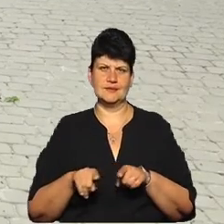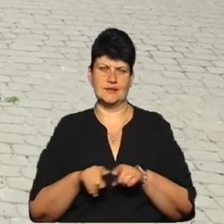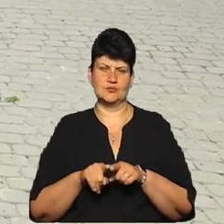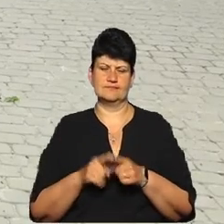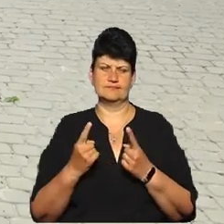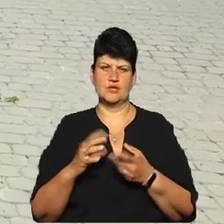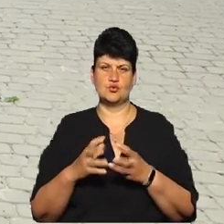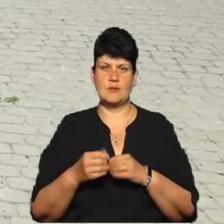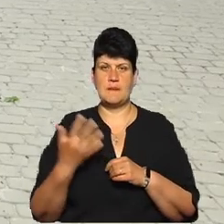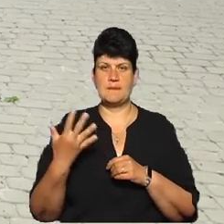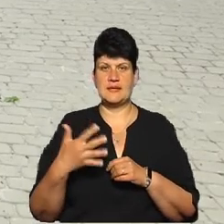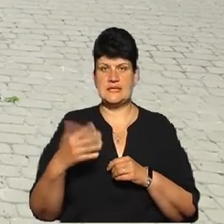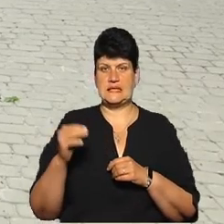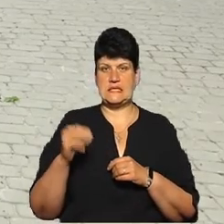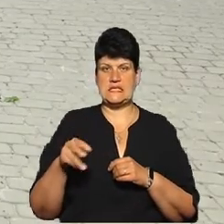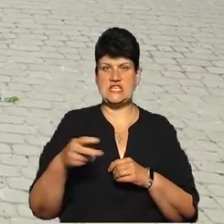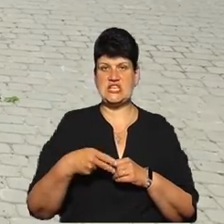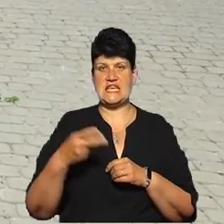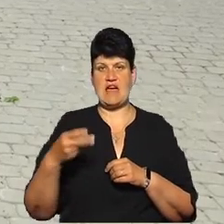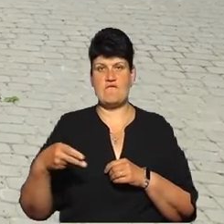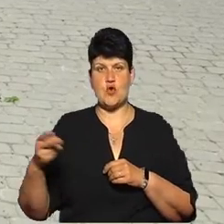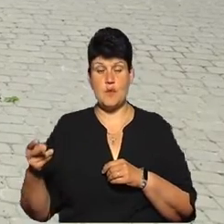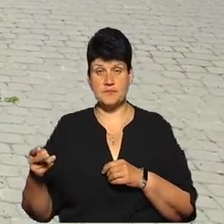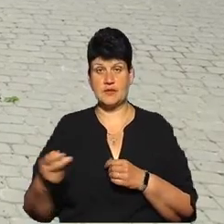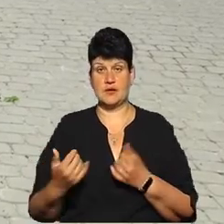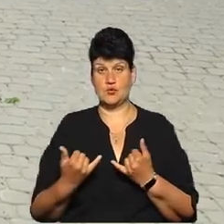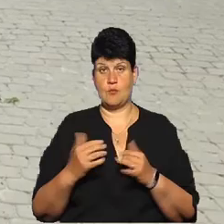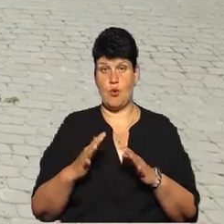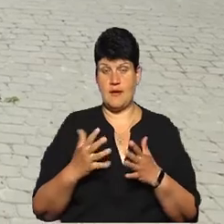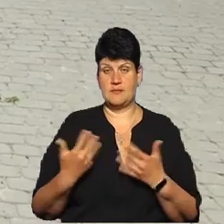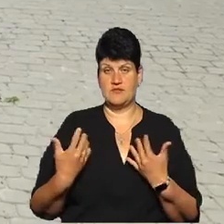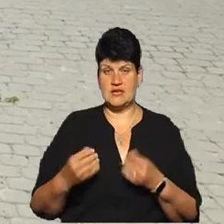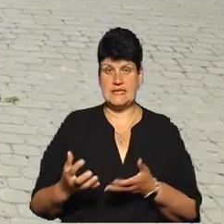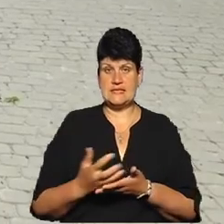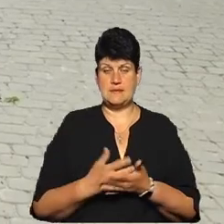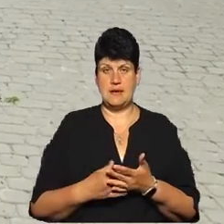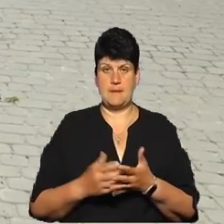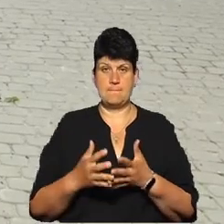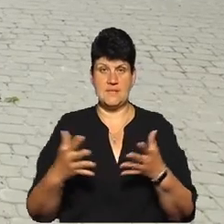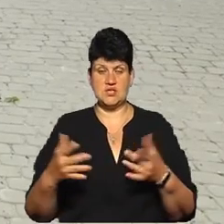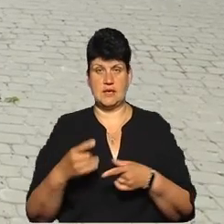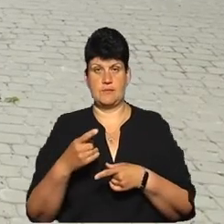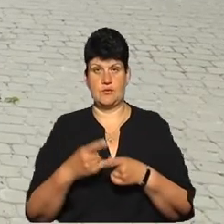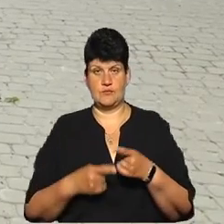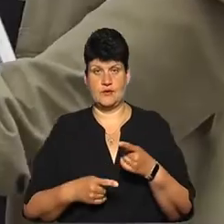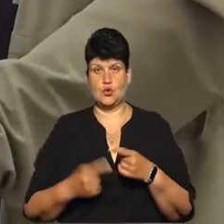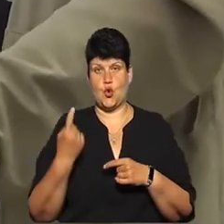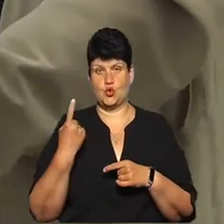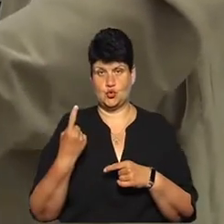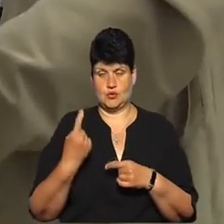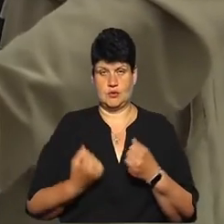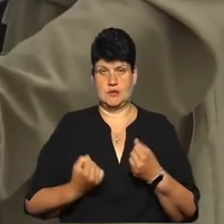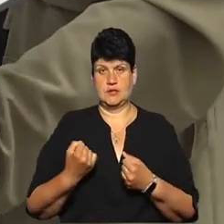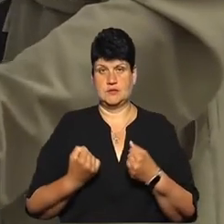– 50 тисяч євро. От, на даний момент ми вже зібрали більше, ніж на половину однієї карети швидкої допомоги.